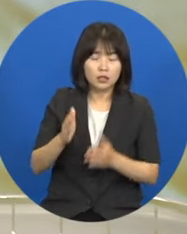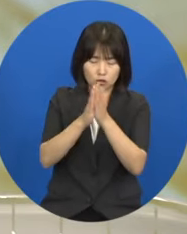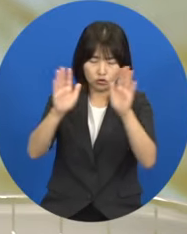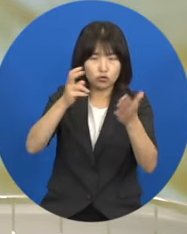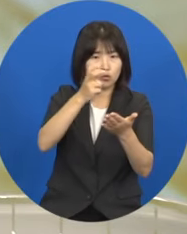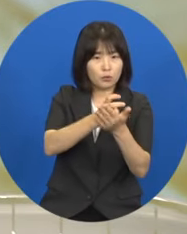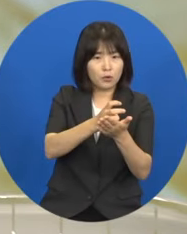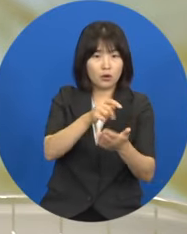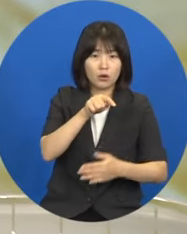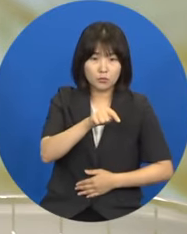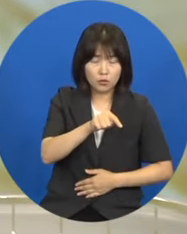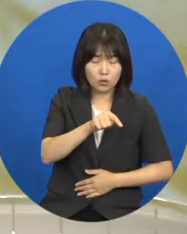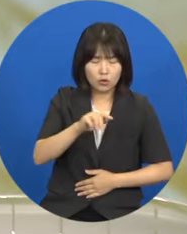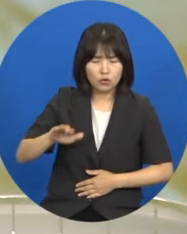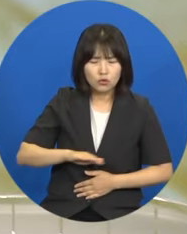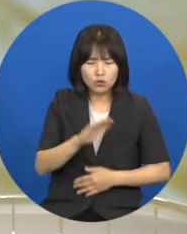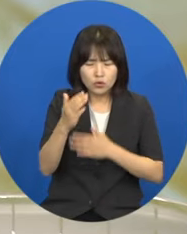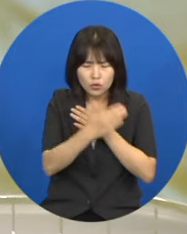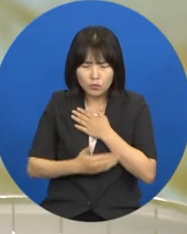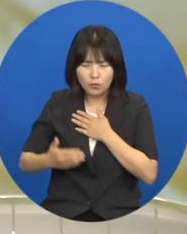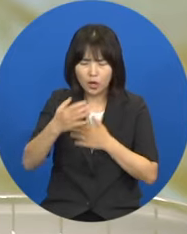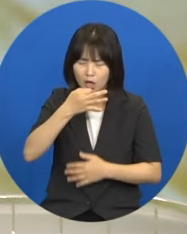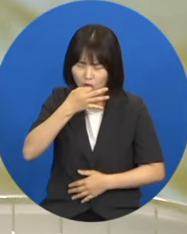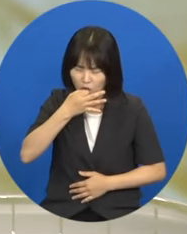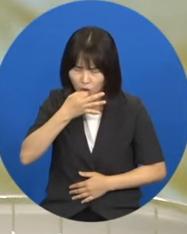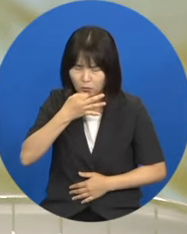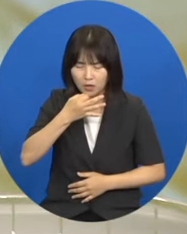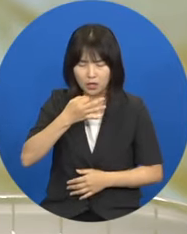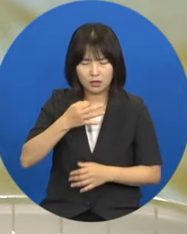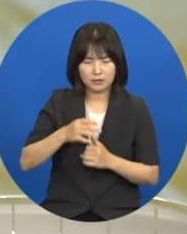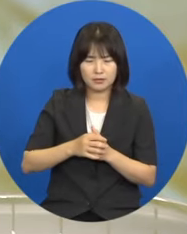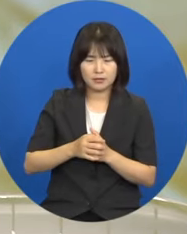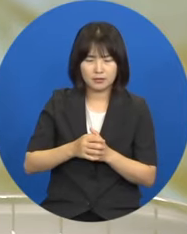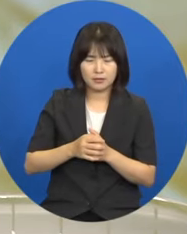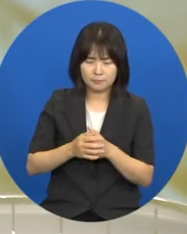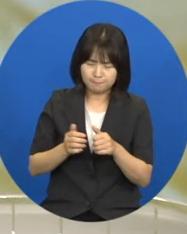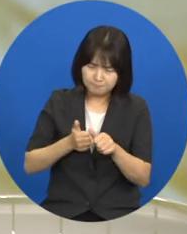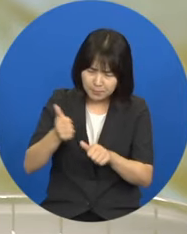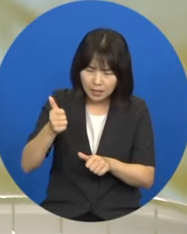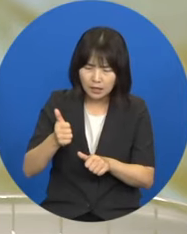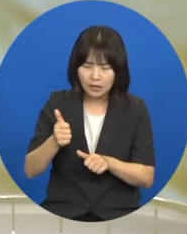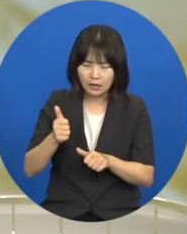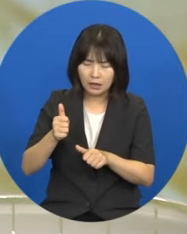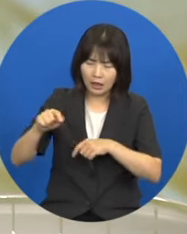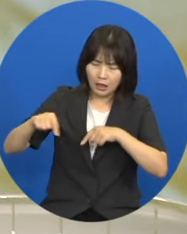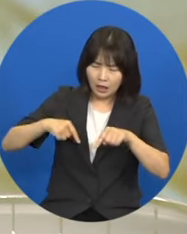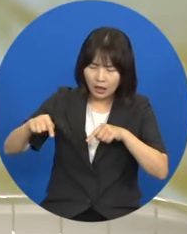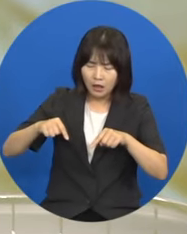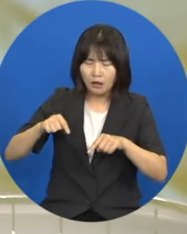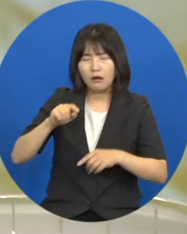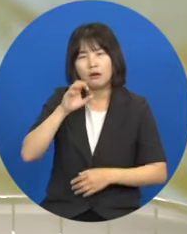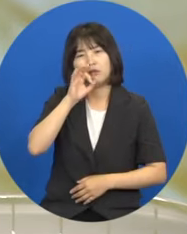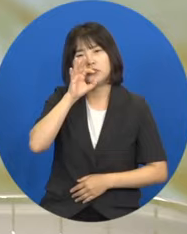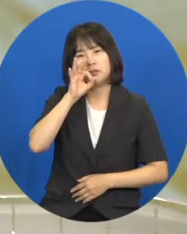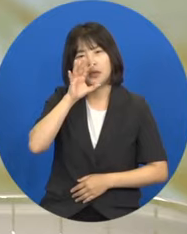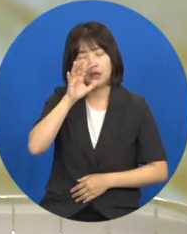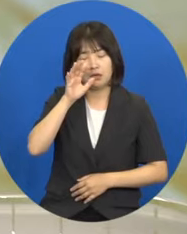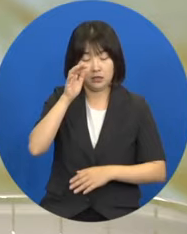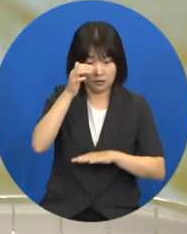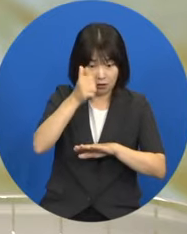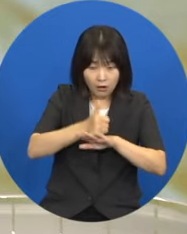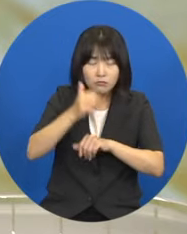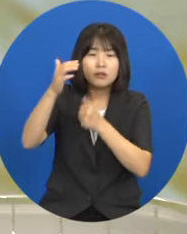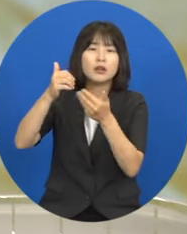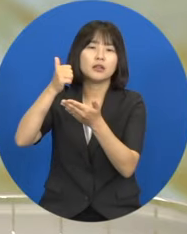율법으로 우리의 몸의 욕망과 욕구를 넘어서거나 훈육하거나 다스릴 수 없습니다. 그래서 결국